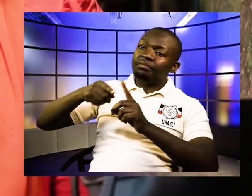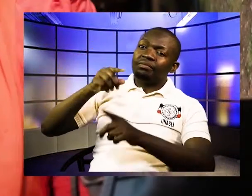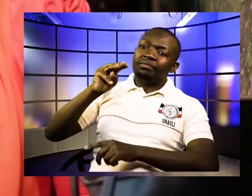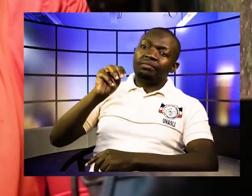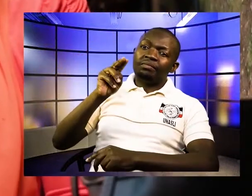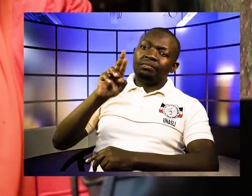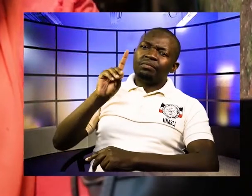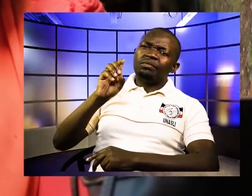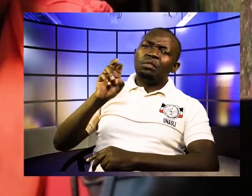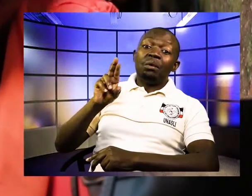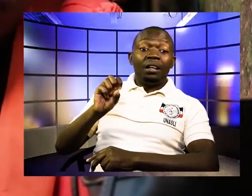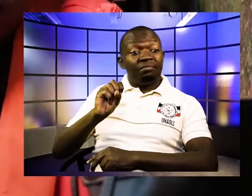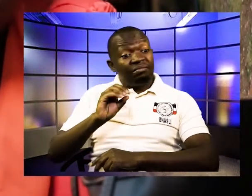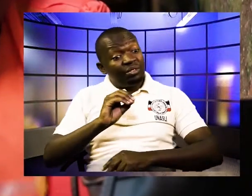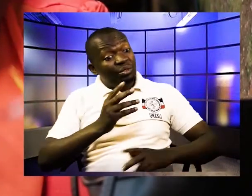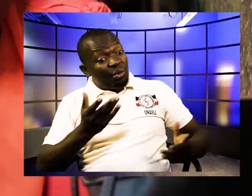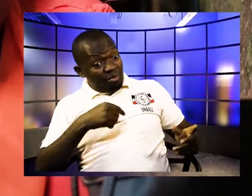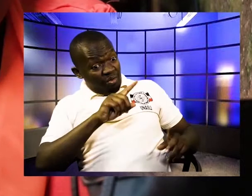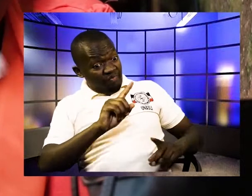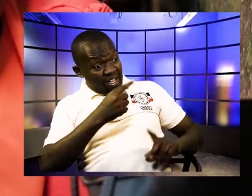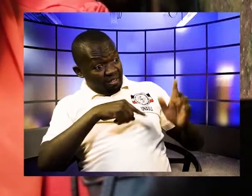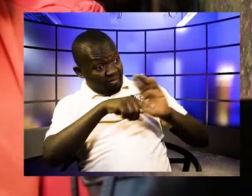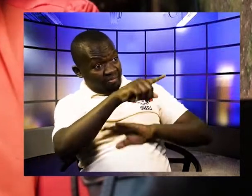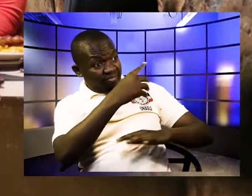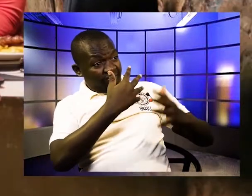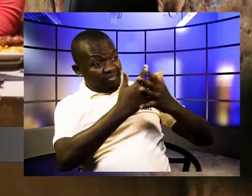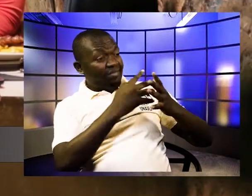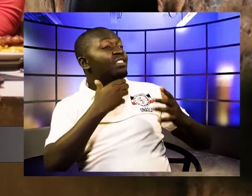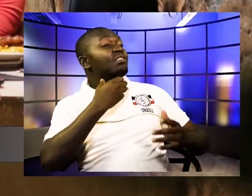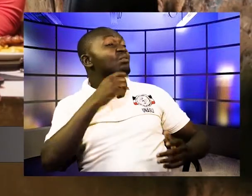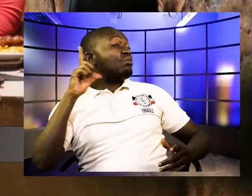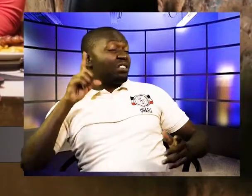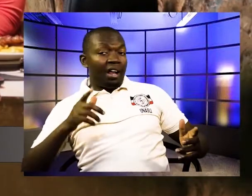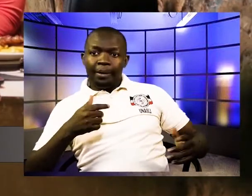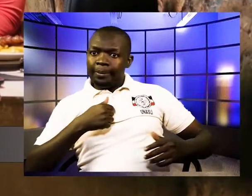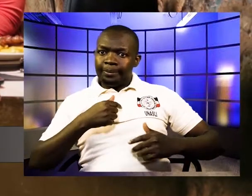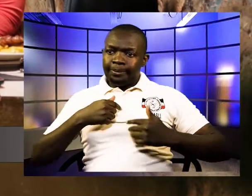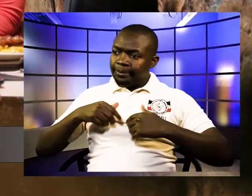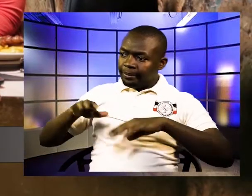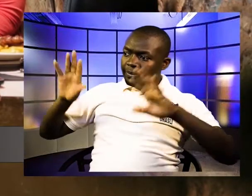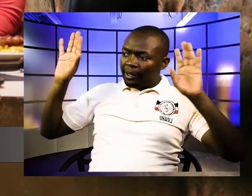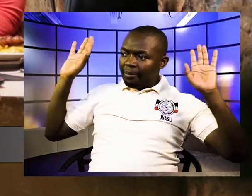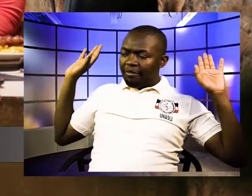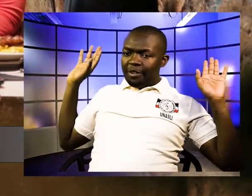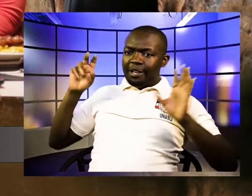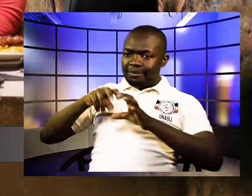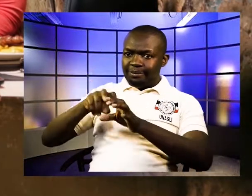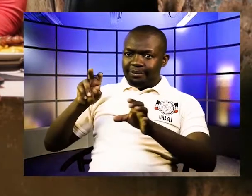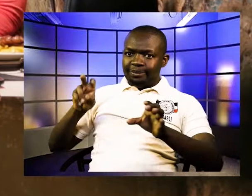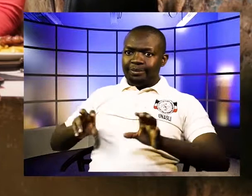Zebibu demu, Sinaga malalo mbanga unaona